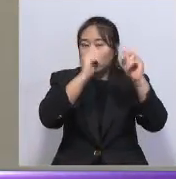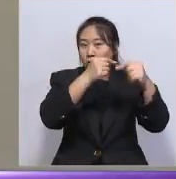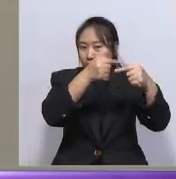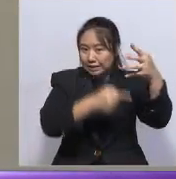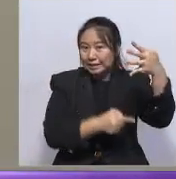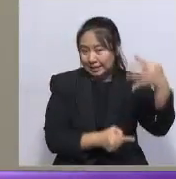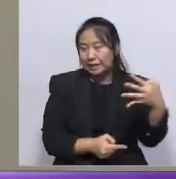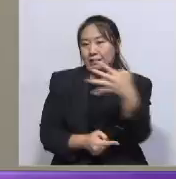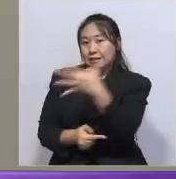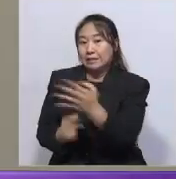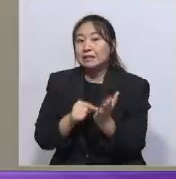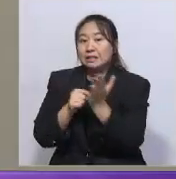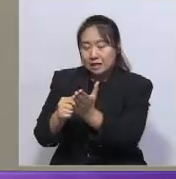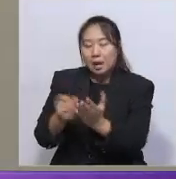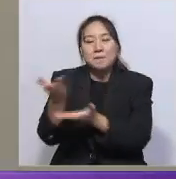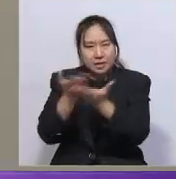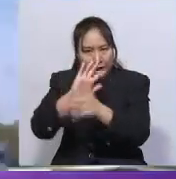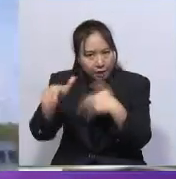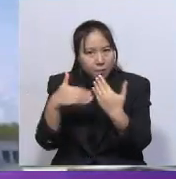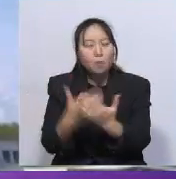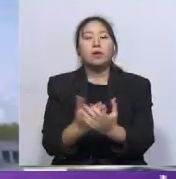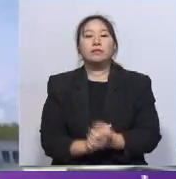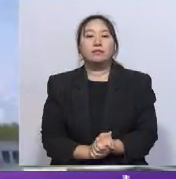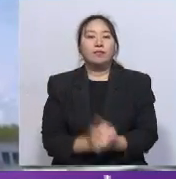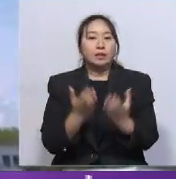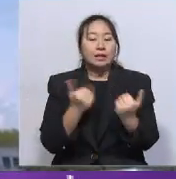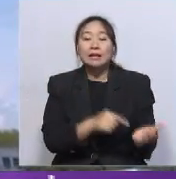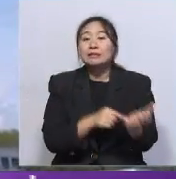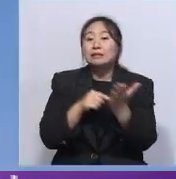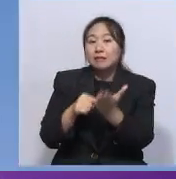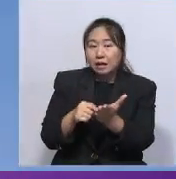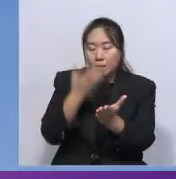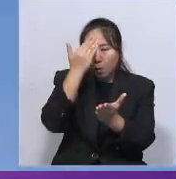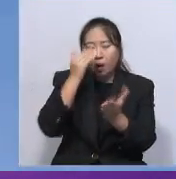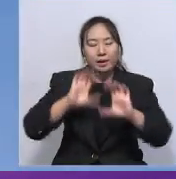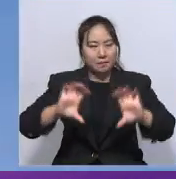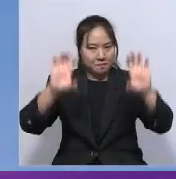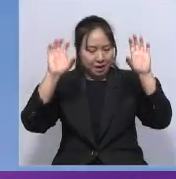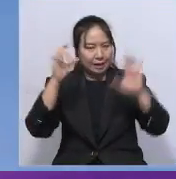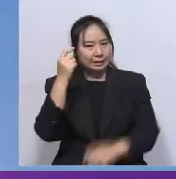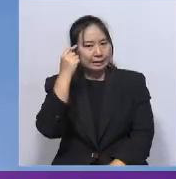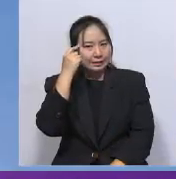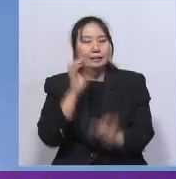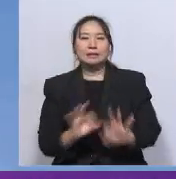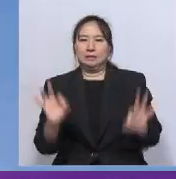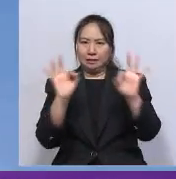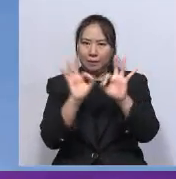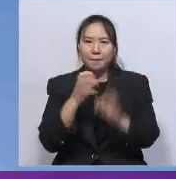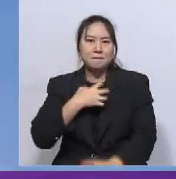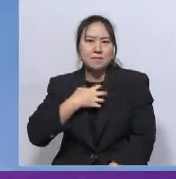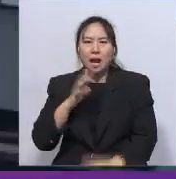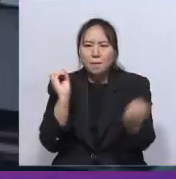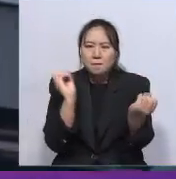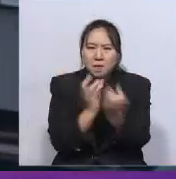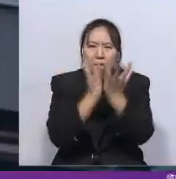ค้านมาทบทวนพิจารณาทั้งหมดทั้งนี้การรับฟังข้อเสนอดังกล่าวเพราะว่ารัฐบาลให้ความสำคัญและไม่ต้องการให้มีการขยาย